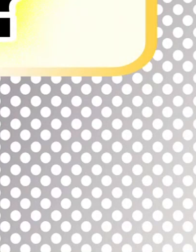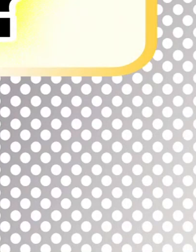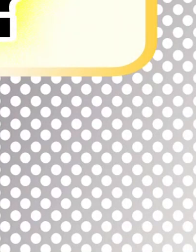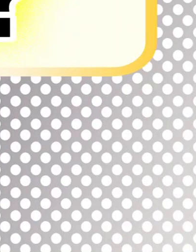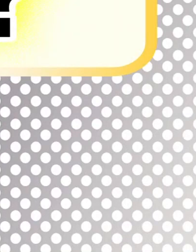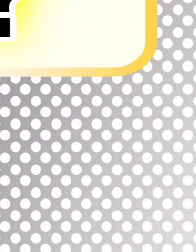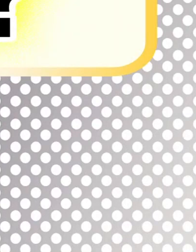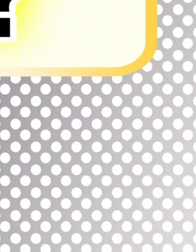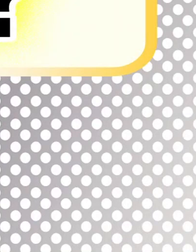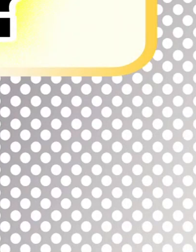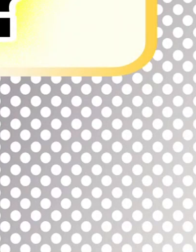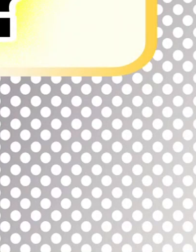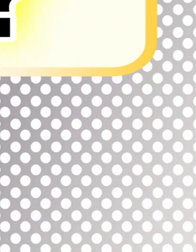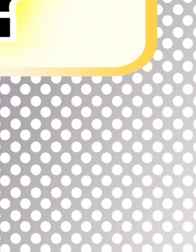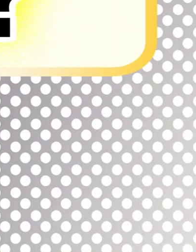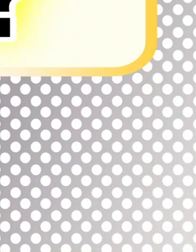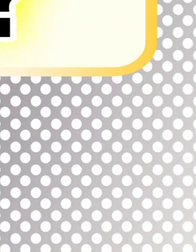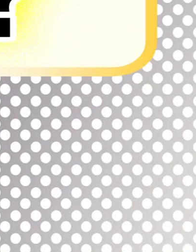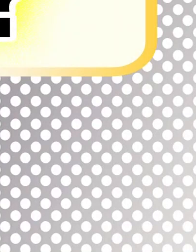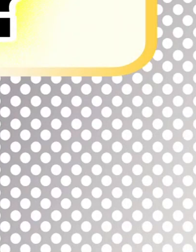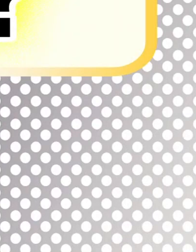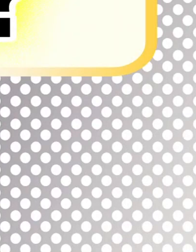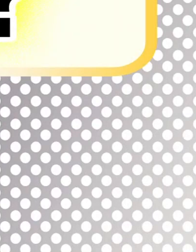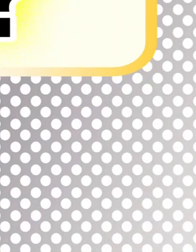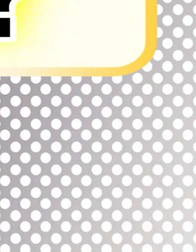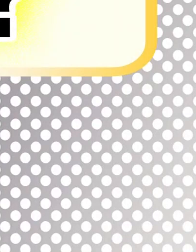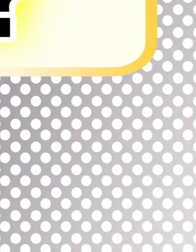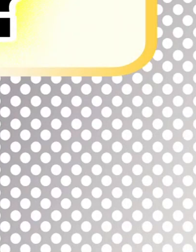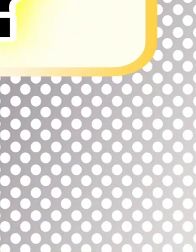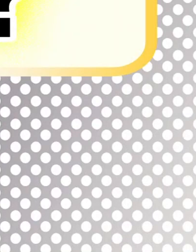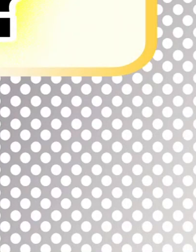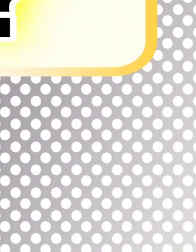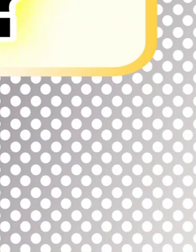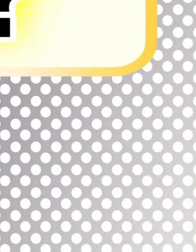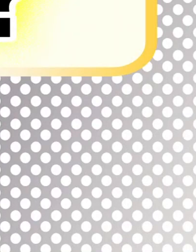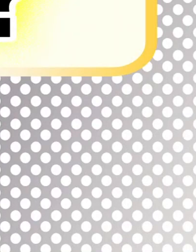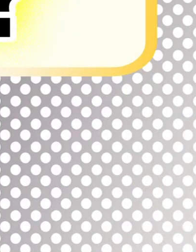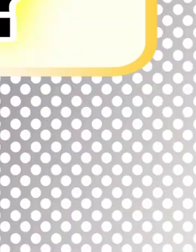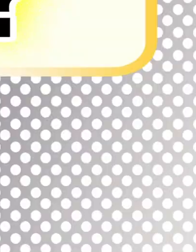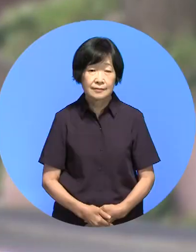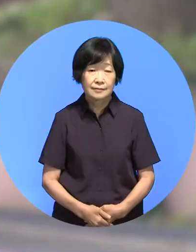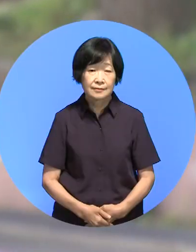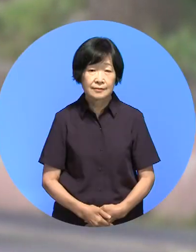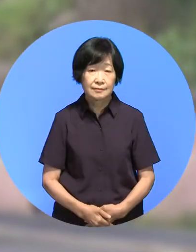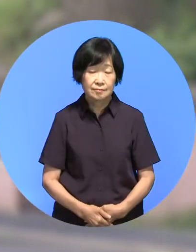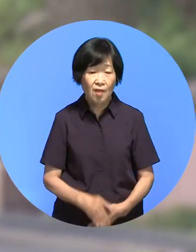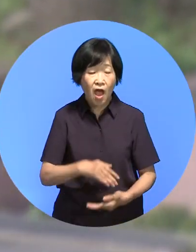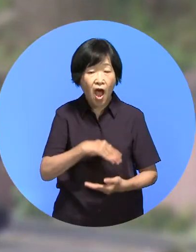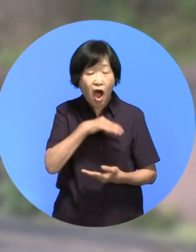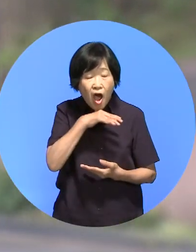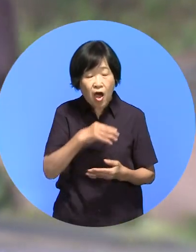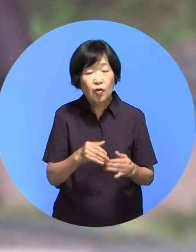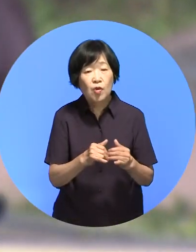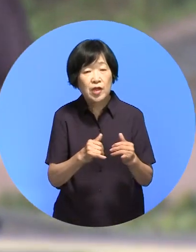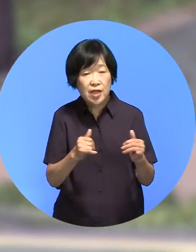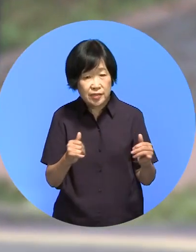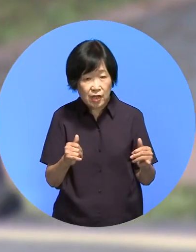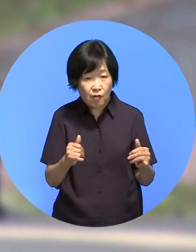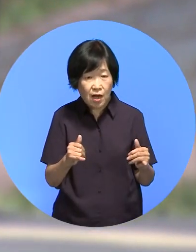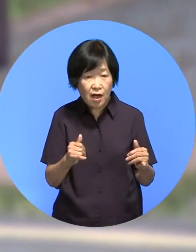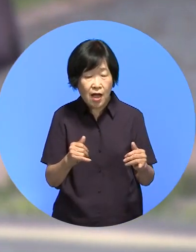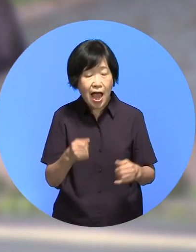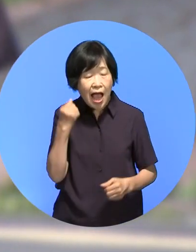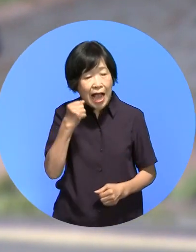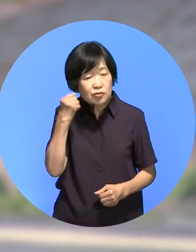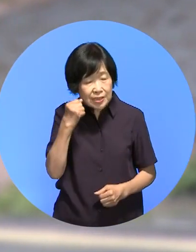次に熱中症に注意しなければいけないのはどんな人なのでしょうか。 高齢者の方では暑さ